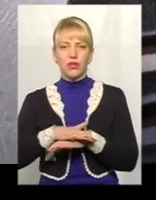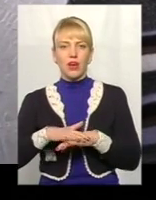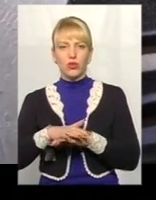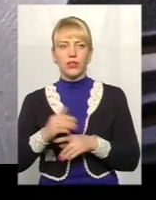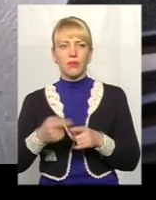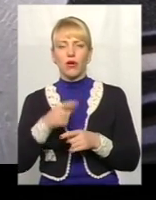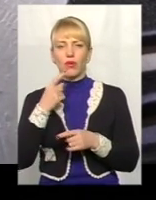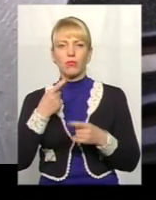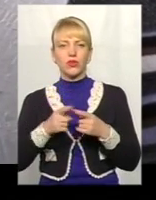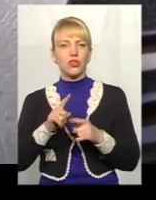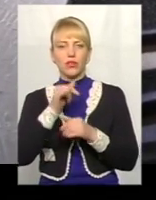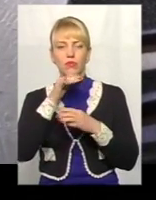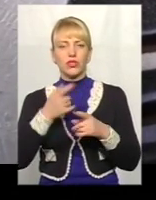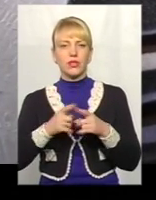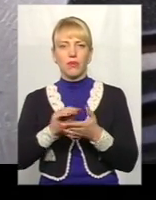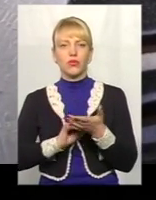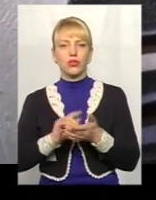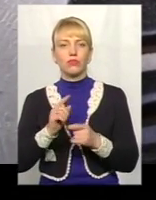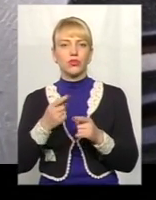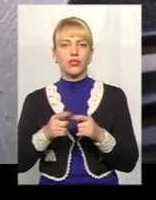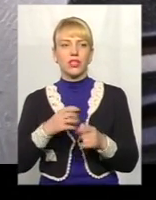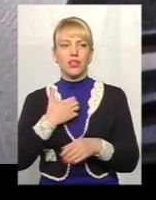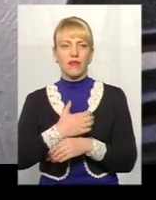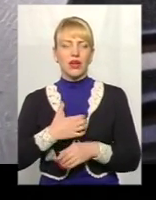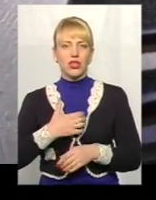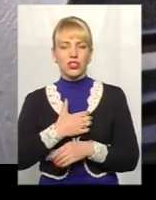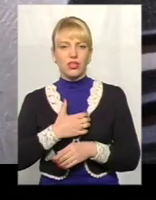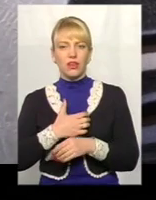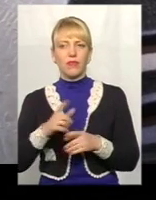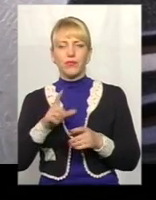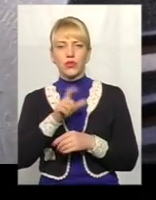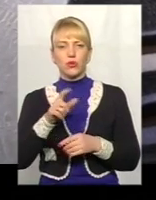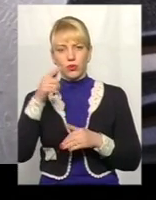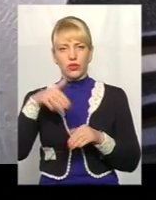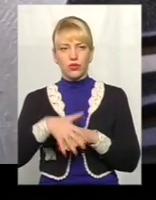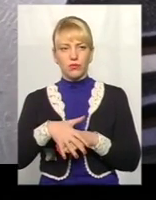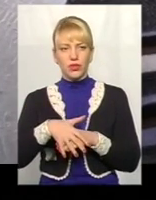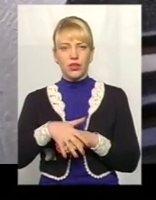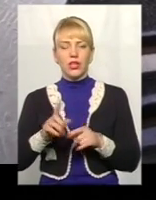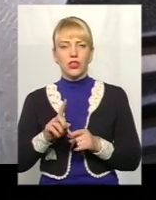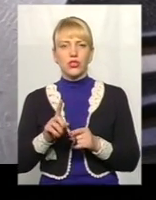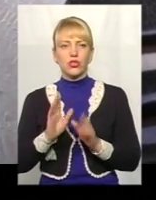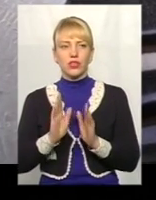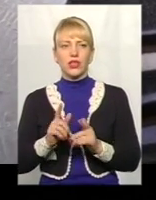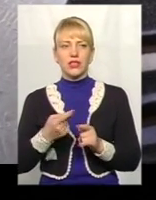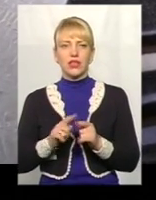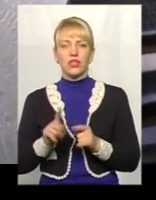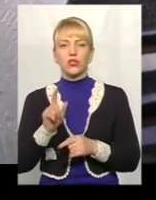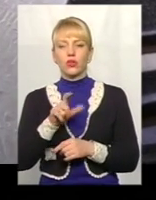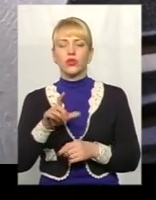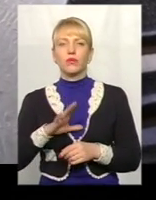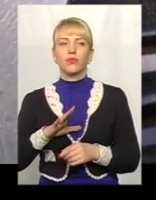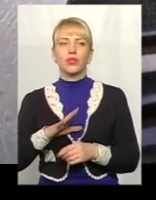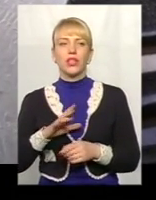що це не може повторитися, тому що це є дуже важливо. Важливим, щоб люди розуміли, що тільки за те, що люди були